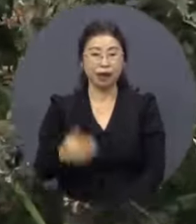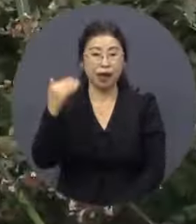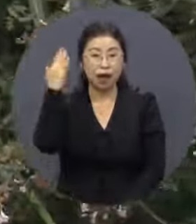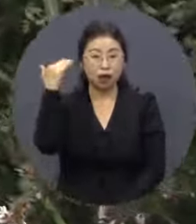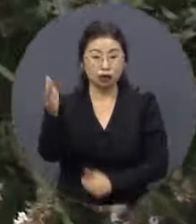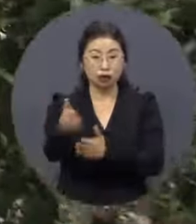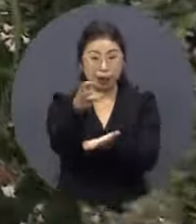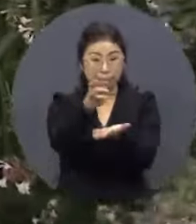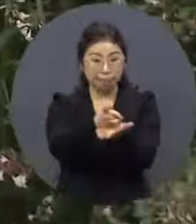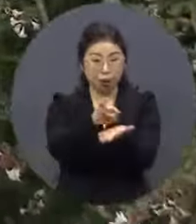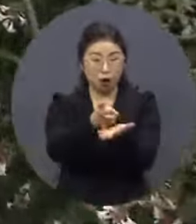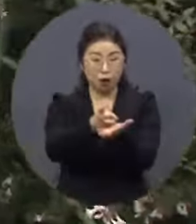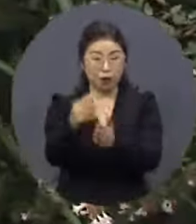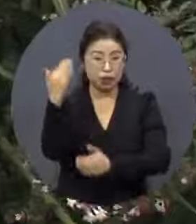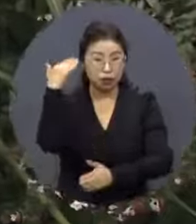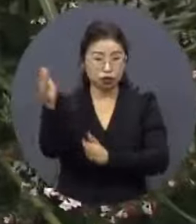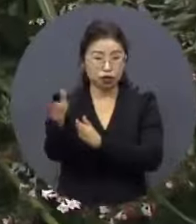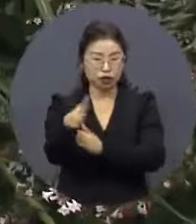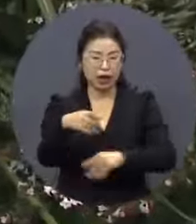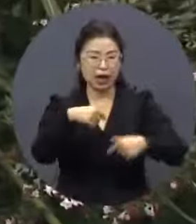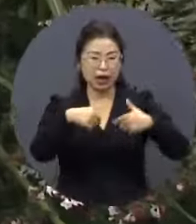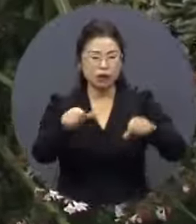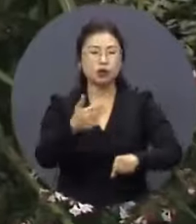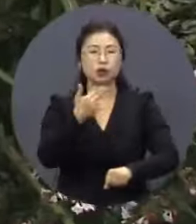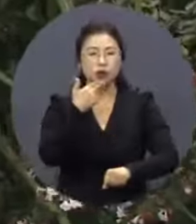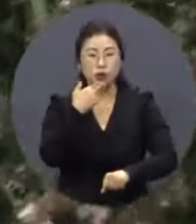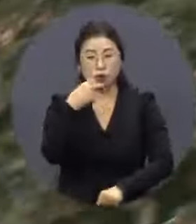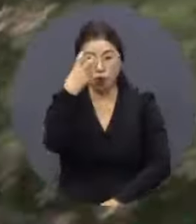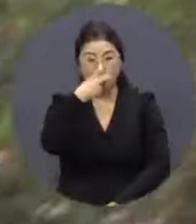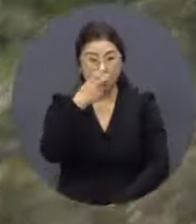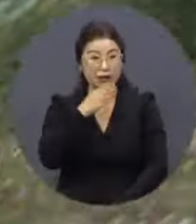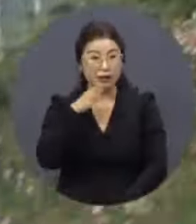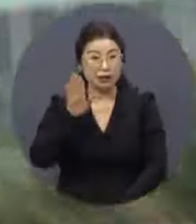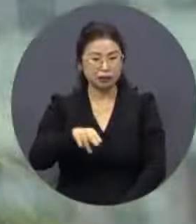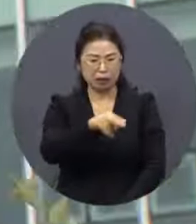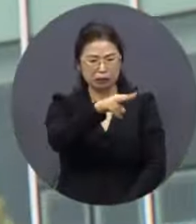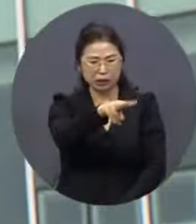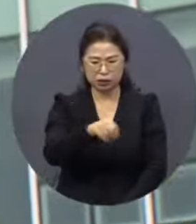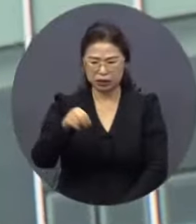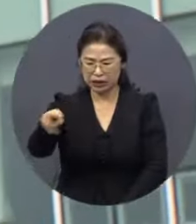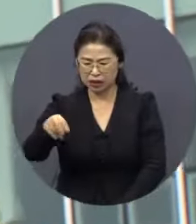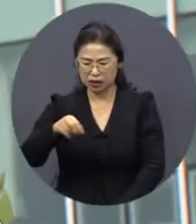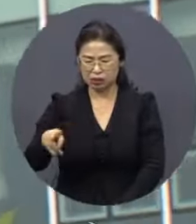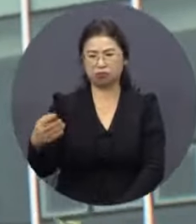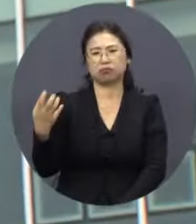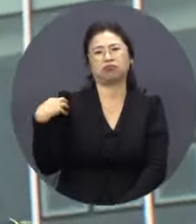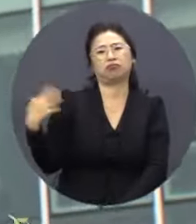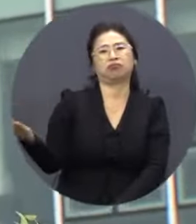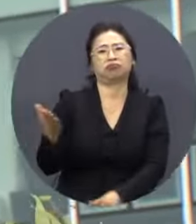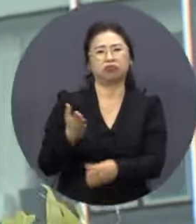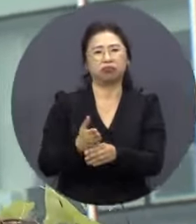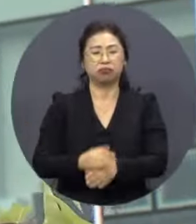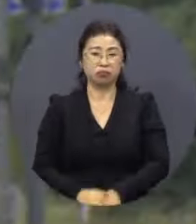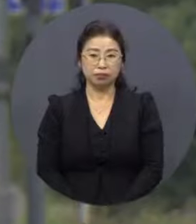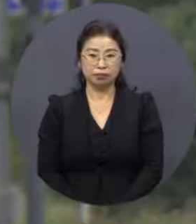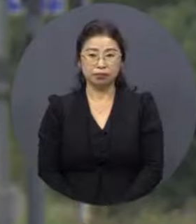국기법에 따르면 국기가 훼손되지 않도록 관리해야 하지만 곳곳에 찢어진 태극기들이 방치돼 있습니다.